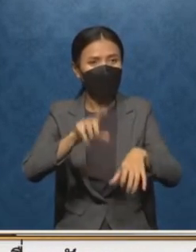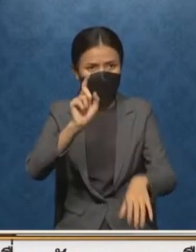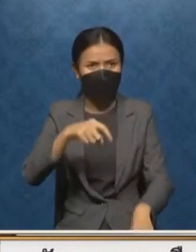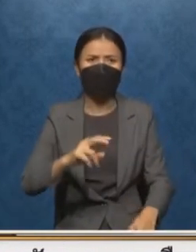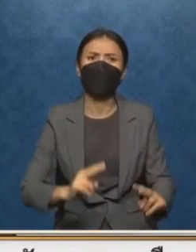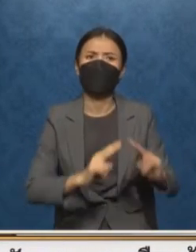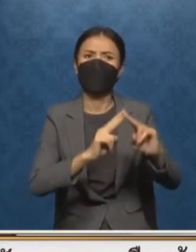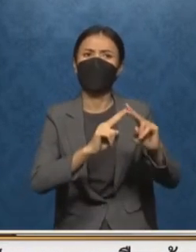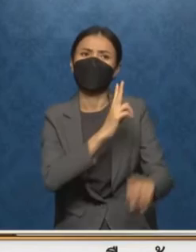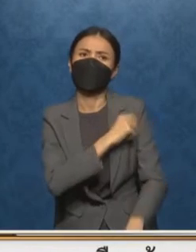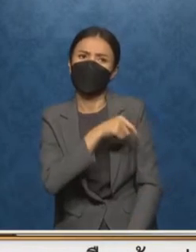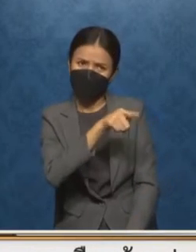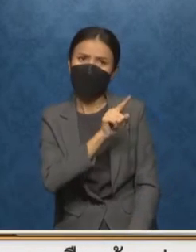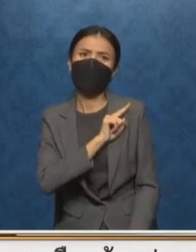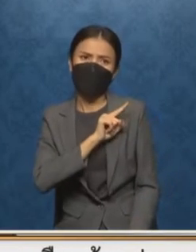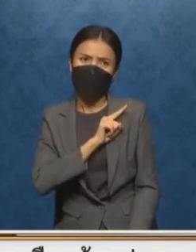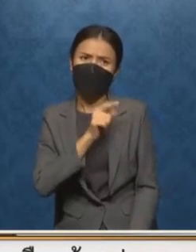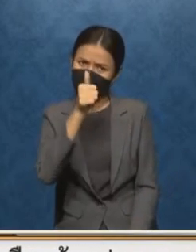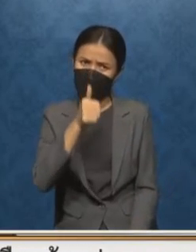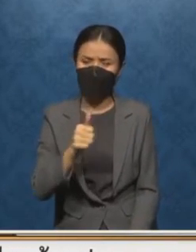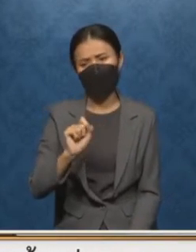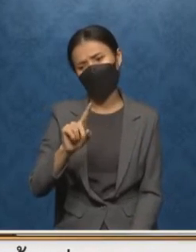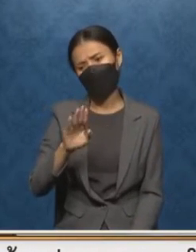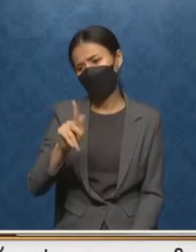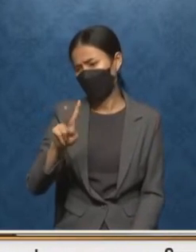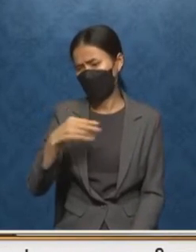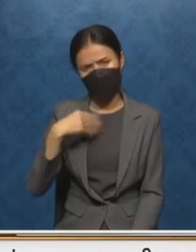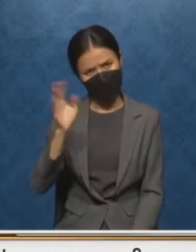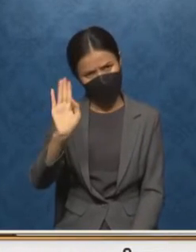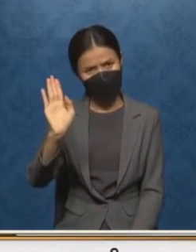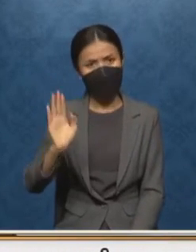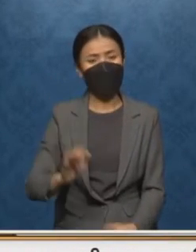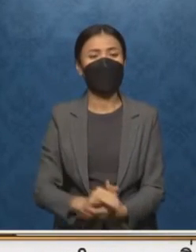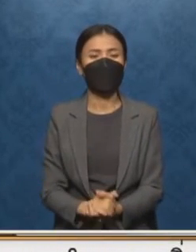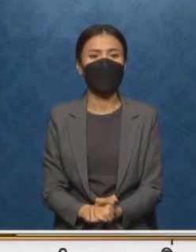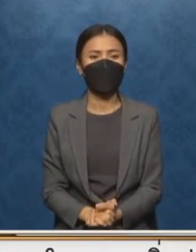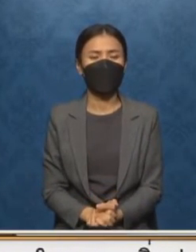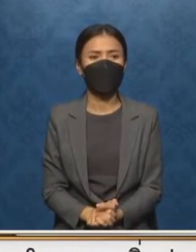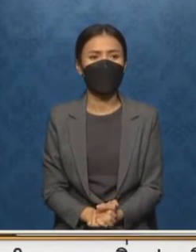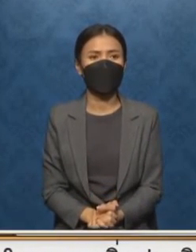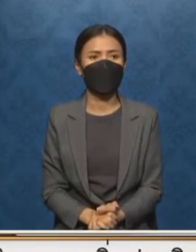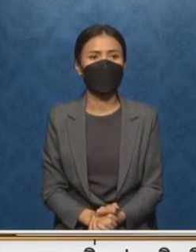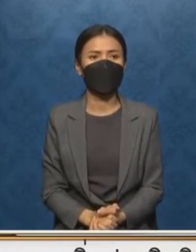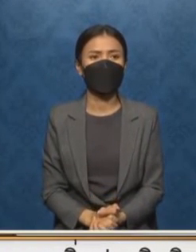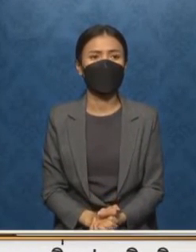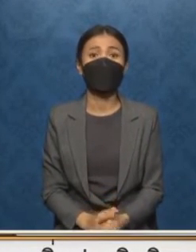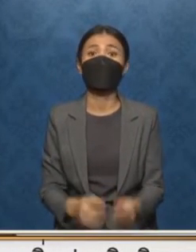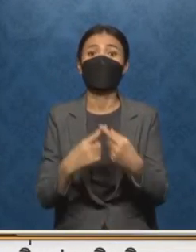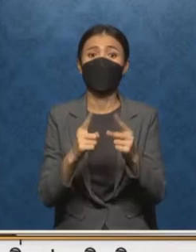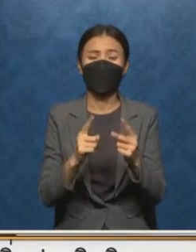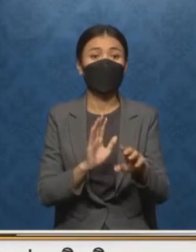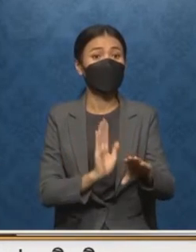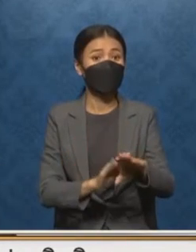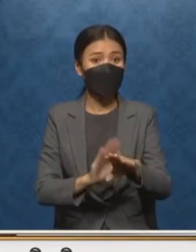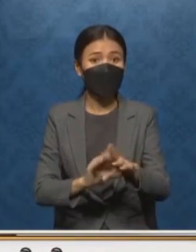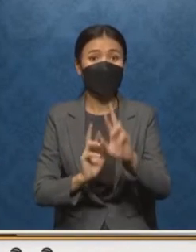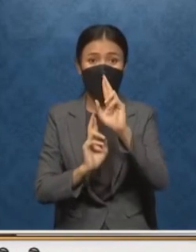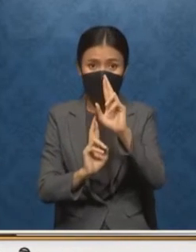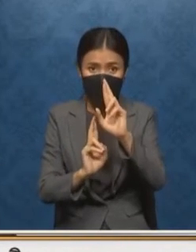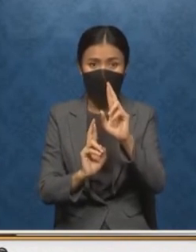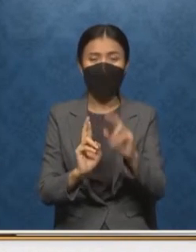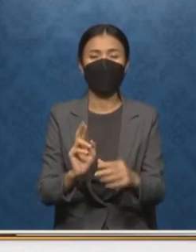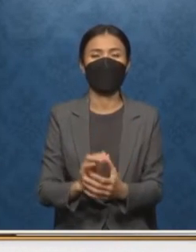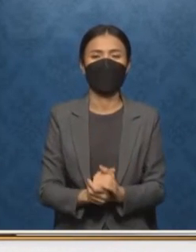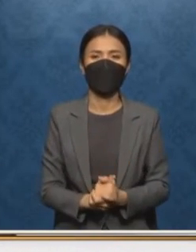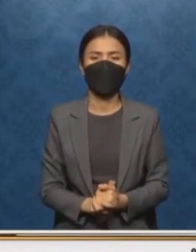ี่กทร้สาสุขเพีงแต่ฝากหาดนอยนี้ครั วาไม่ค่อควรระวังอย่างยิง ก็คือเมื่อ